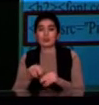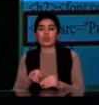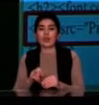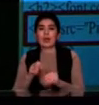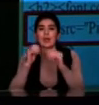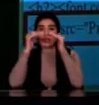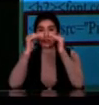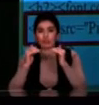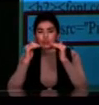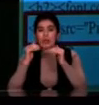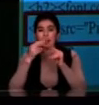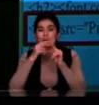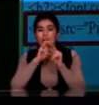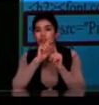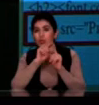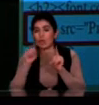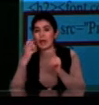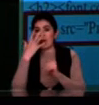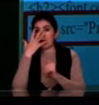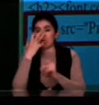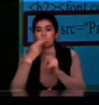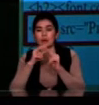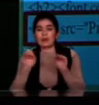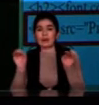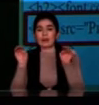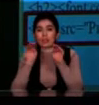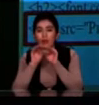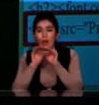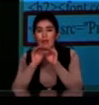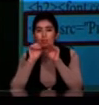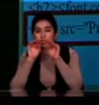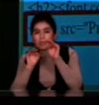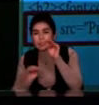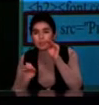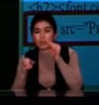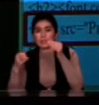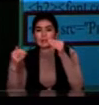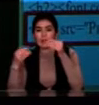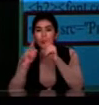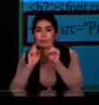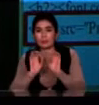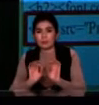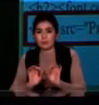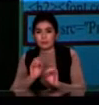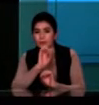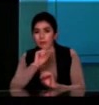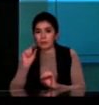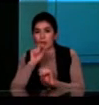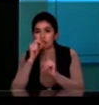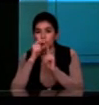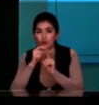Здесь нижняя граница нашего рисунка выравнивается к низу текущей строки.